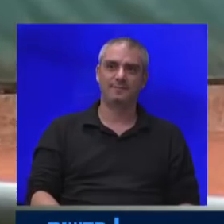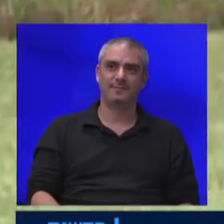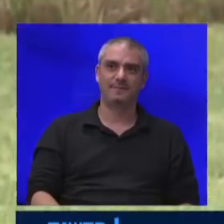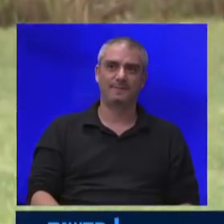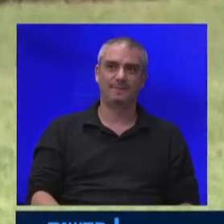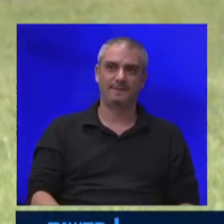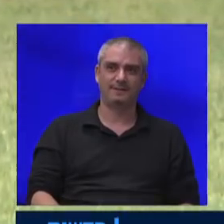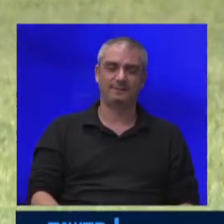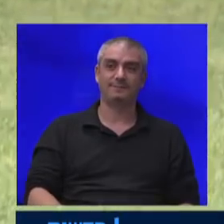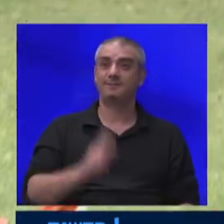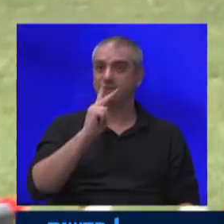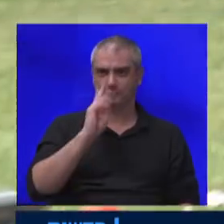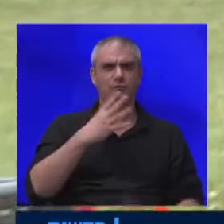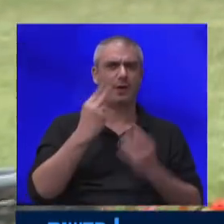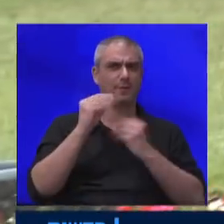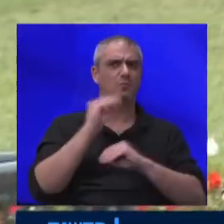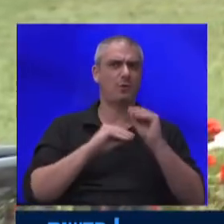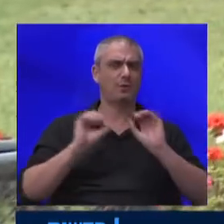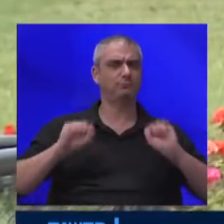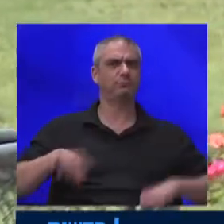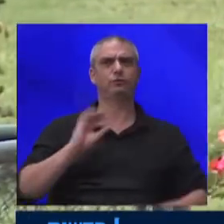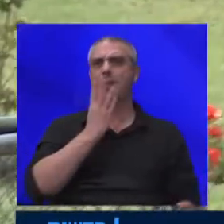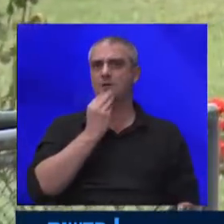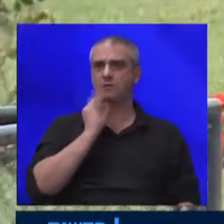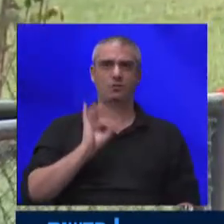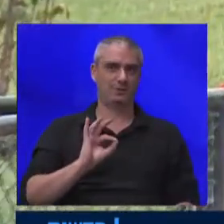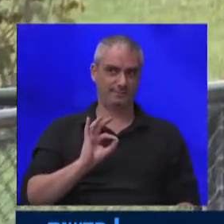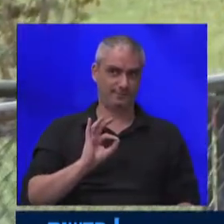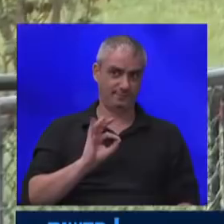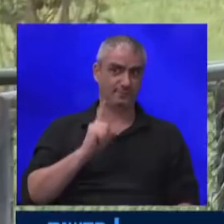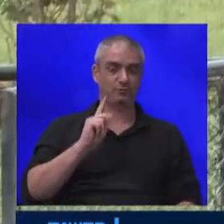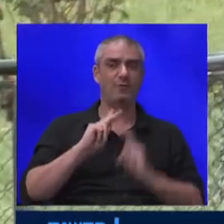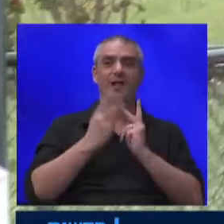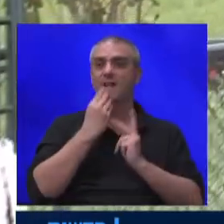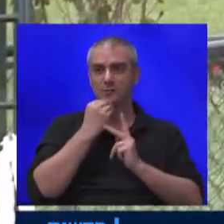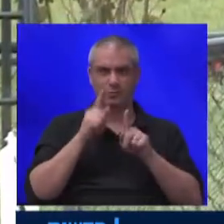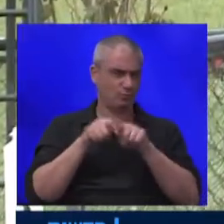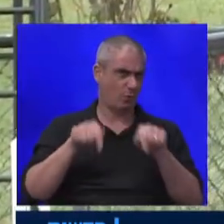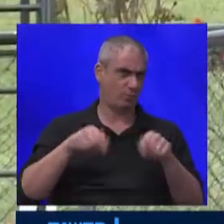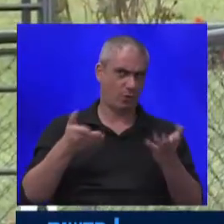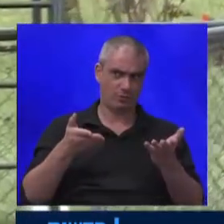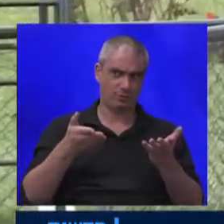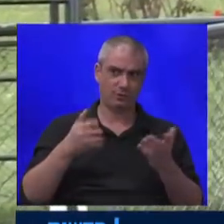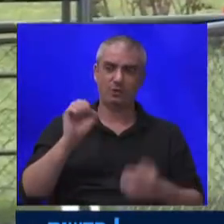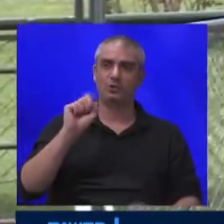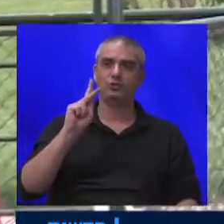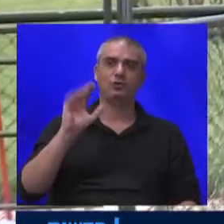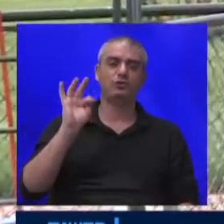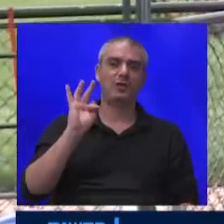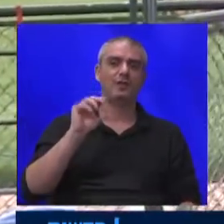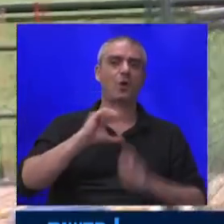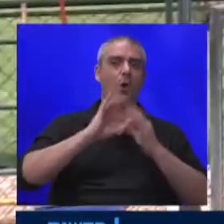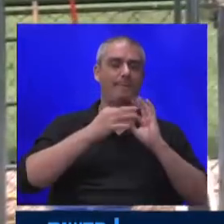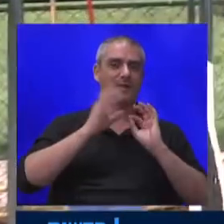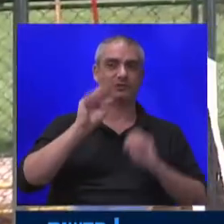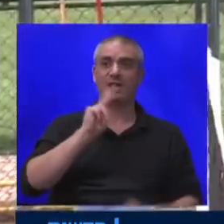בקזבלנקה יש לא מעט מועדונים בבעלות יהודית עבור קהל יהודי, כמו כאן, סוק שטאט אולימפיק קזבלנקה. המקום הזה,